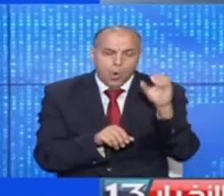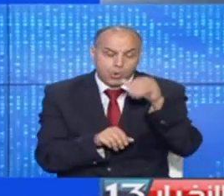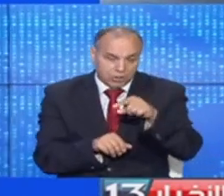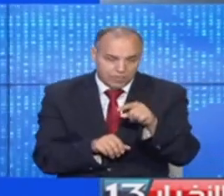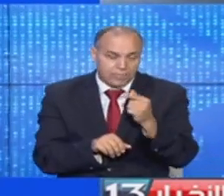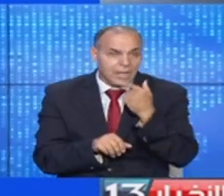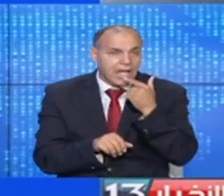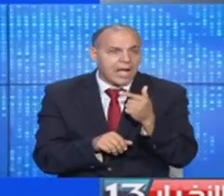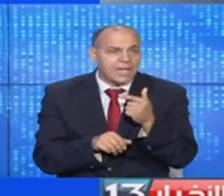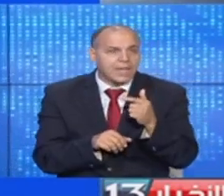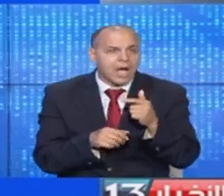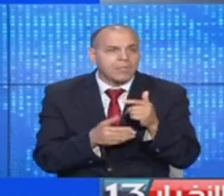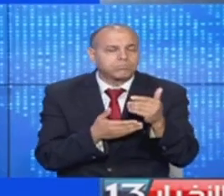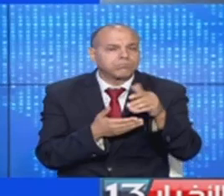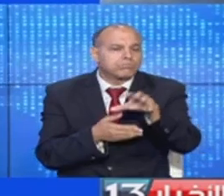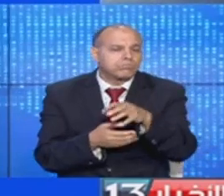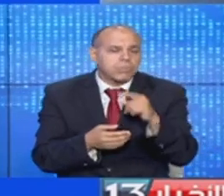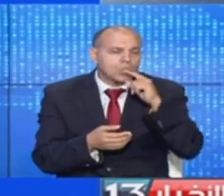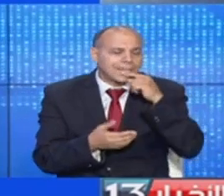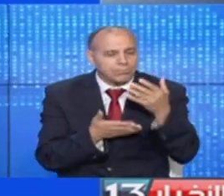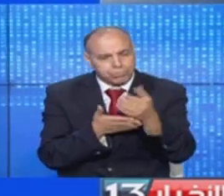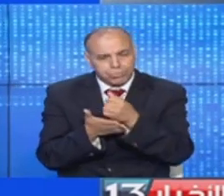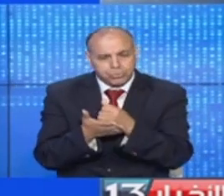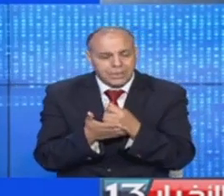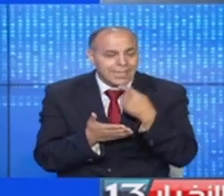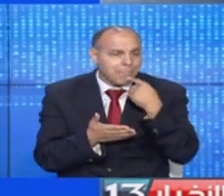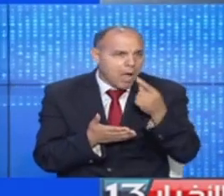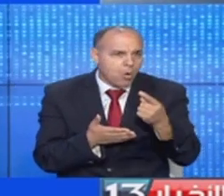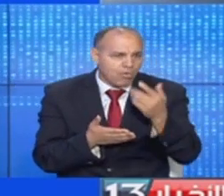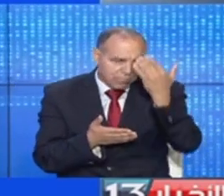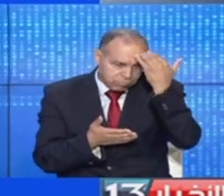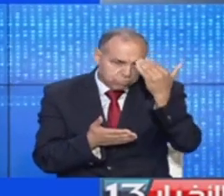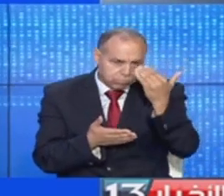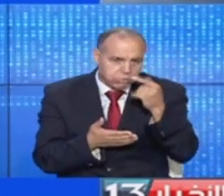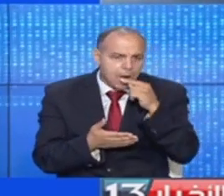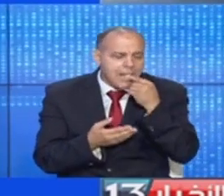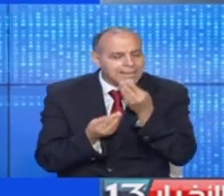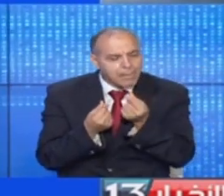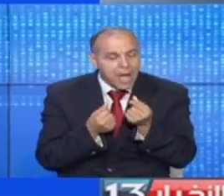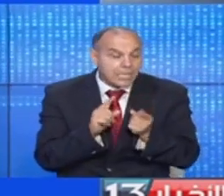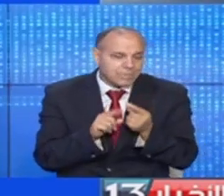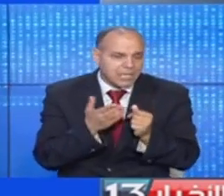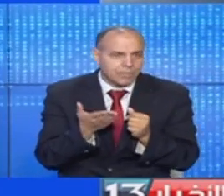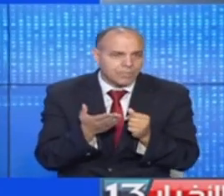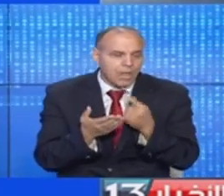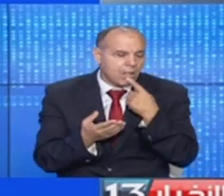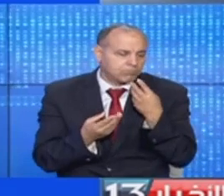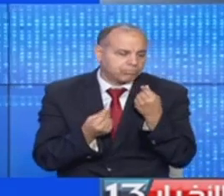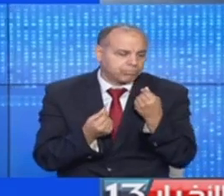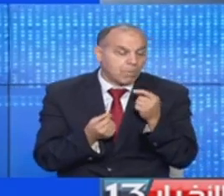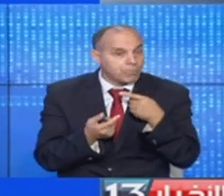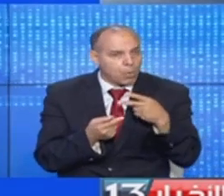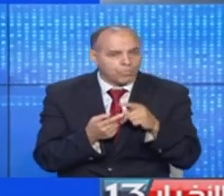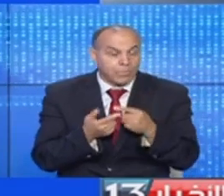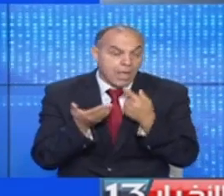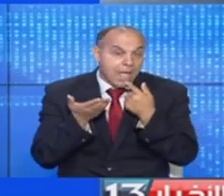جني انواع خاصه بالجهه من التمور التي تعرف بشراء مكوناتها البيولوجيه الخاصه ومزقها الاصيله